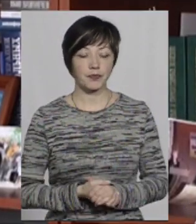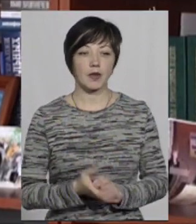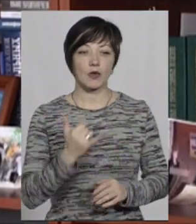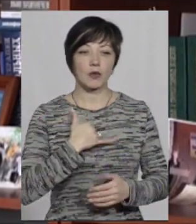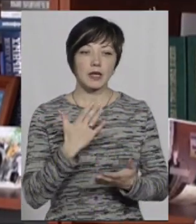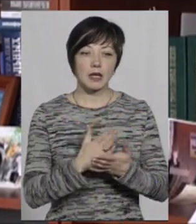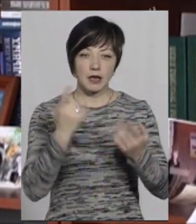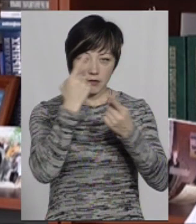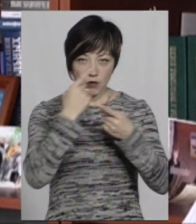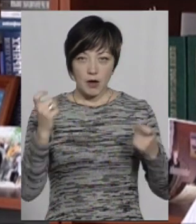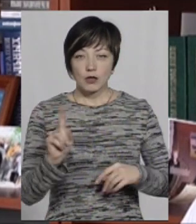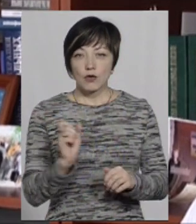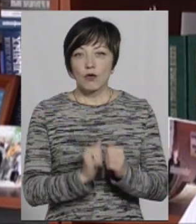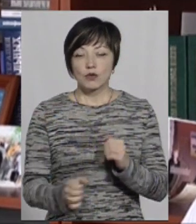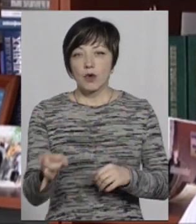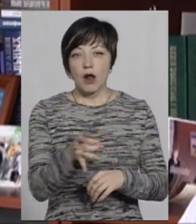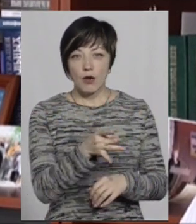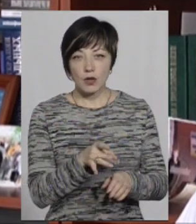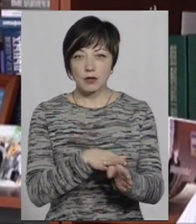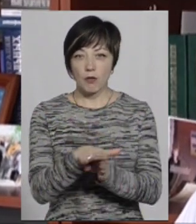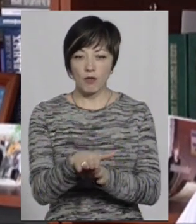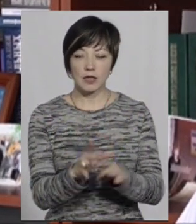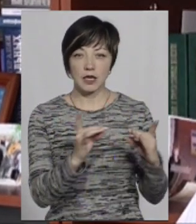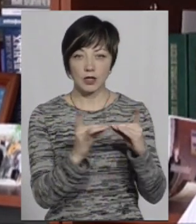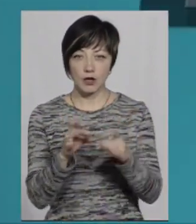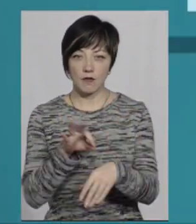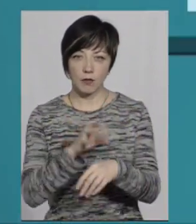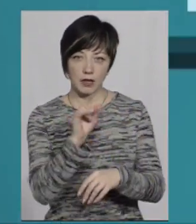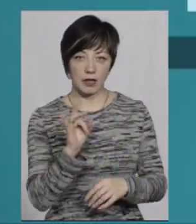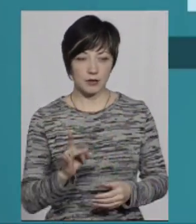що практично в кожному районі заповнені ліжка хворими на кір.